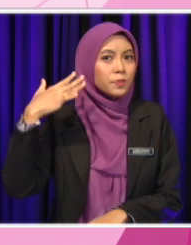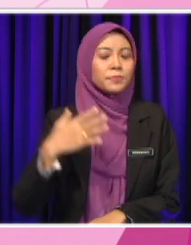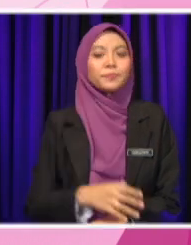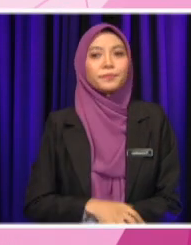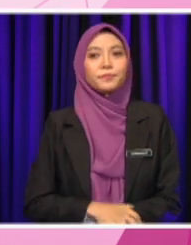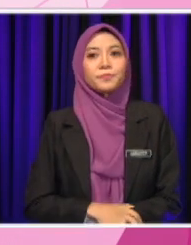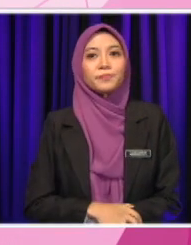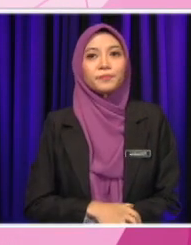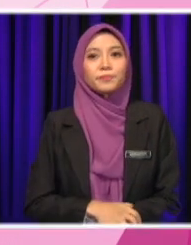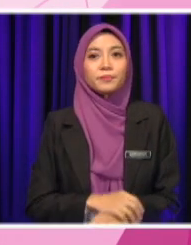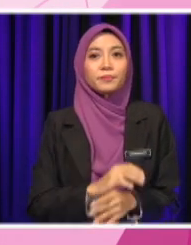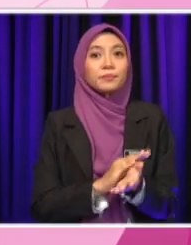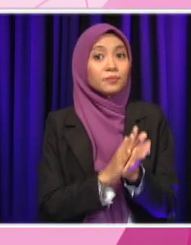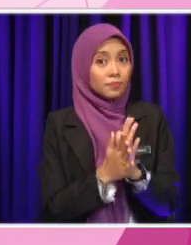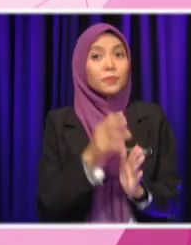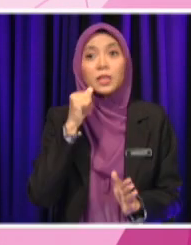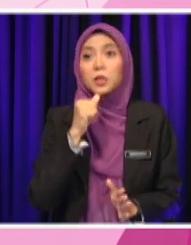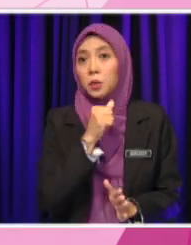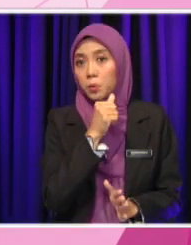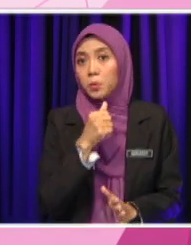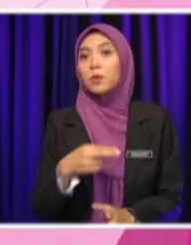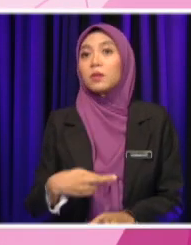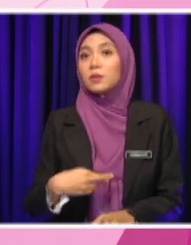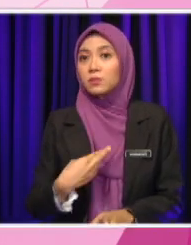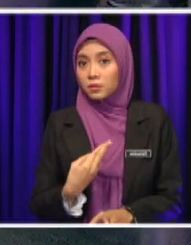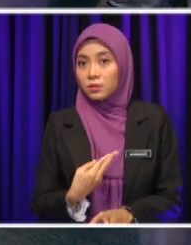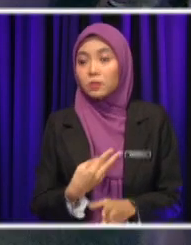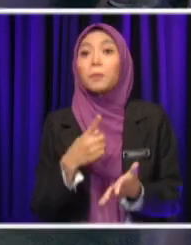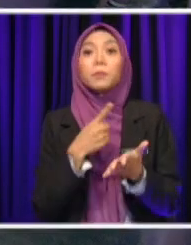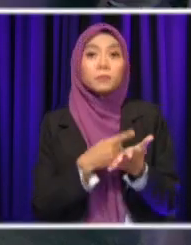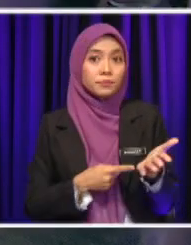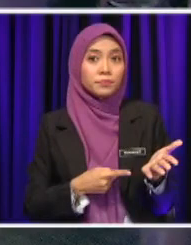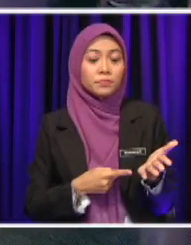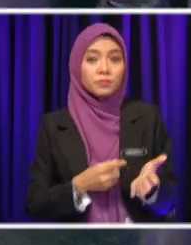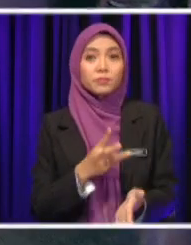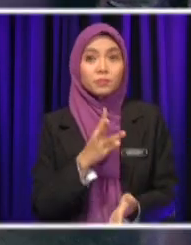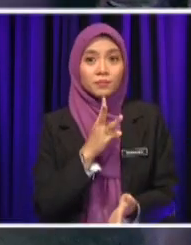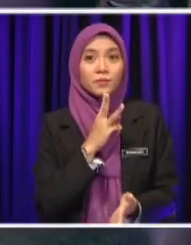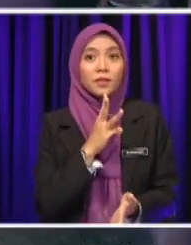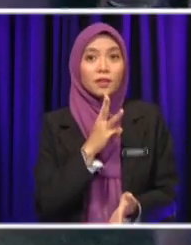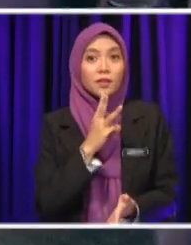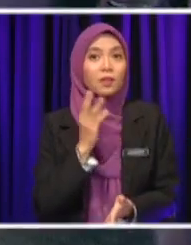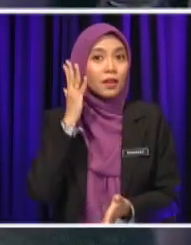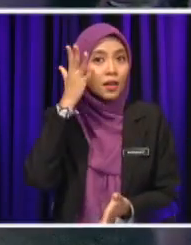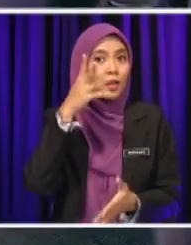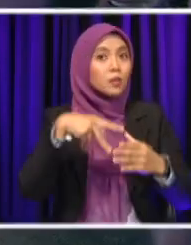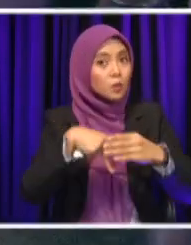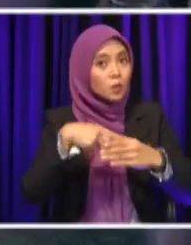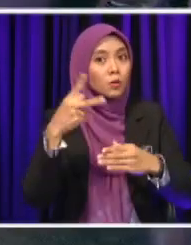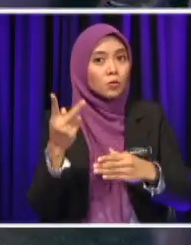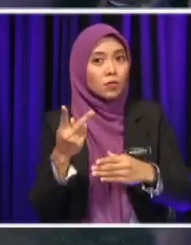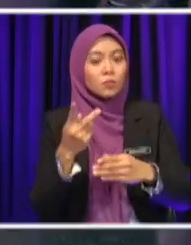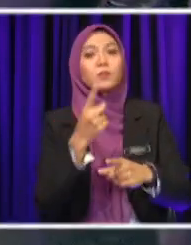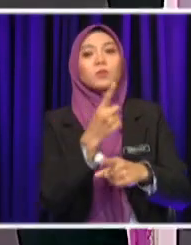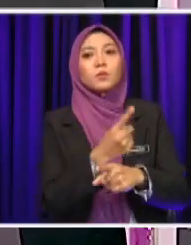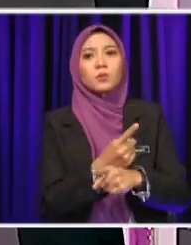cikgu. Jadi Aiman rasa itu isyarat untuk apa tu agak-agaknya? Ni isyarat air nak dikeluarkan ni. Kan? Betul, cikgu? Betul.